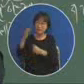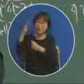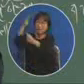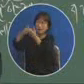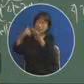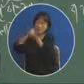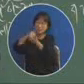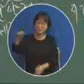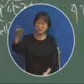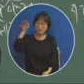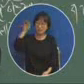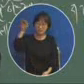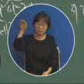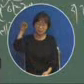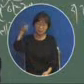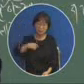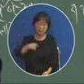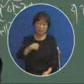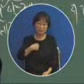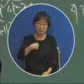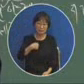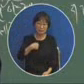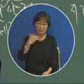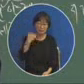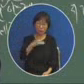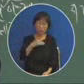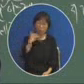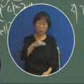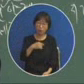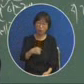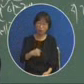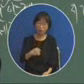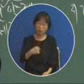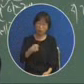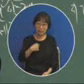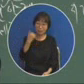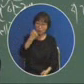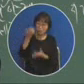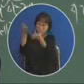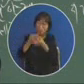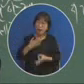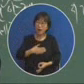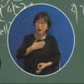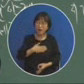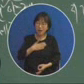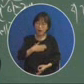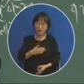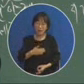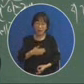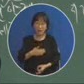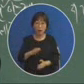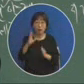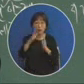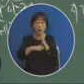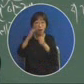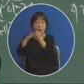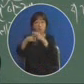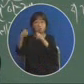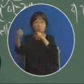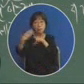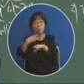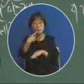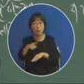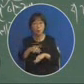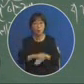should have answered, You're Moses. 하나님이 완전 동문서답 그랬어. But God answers in a very 하나님 내가 누굽니까? Way. Moses says, God, who